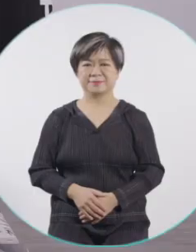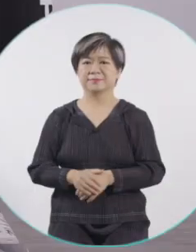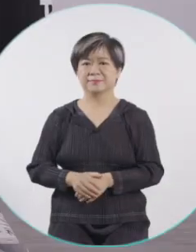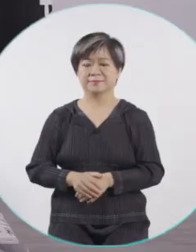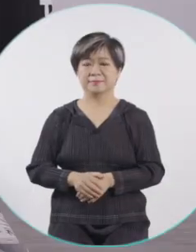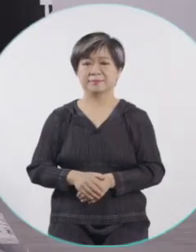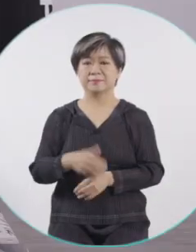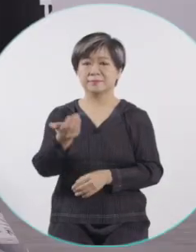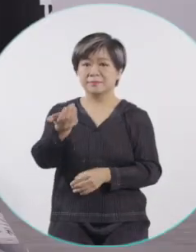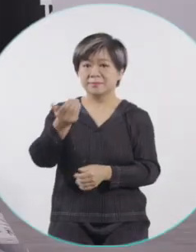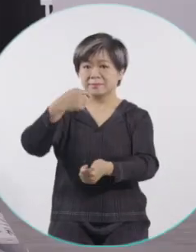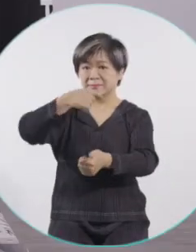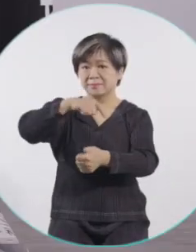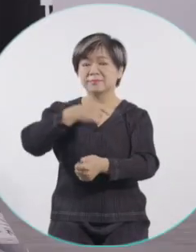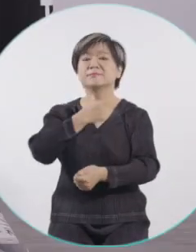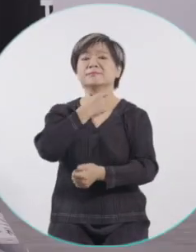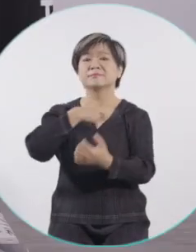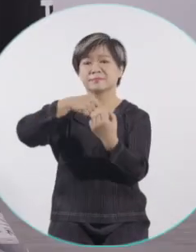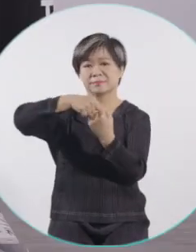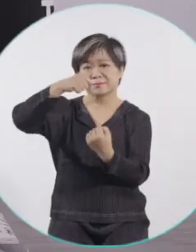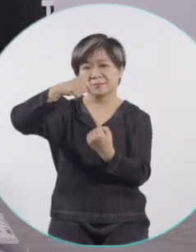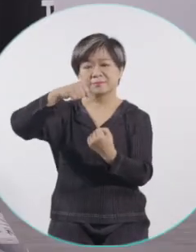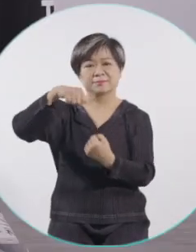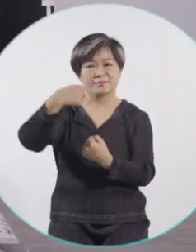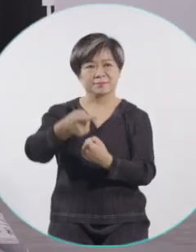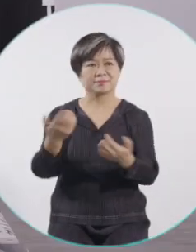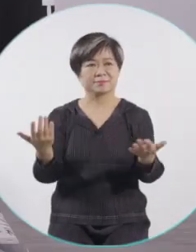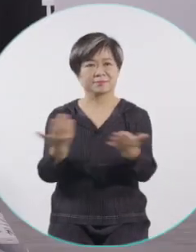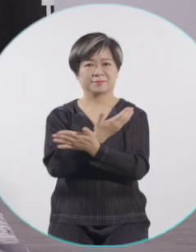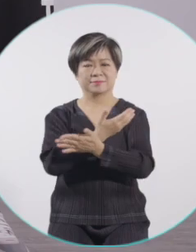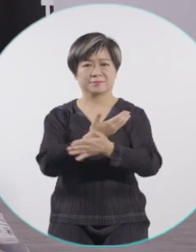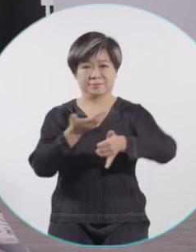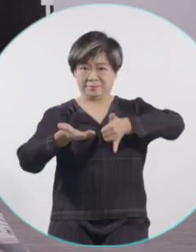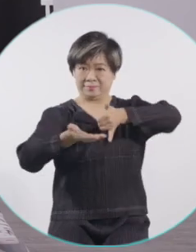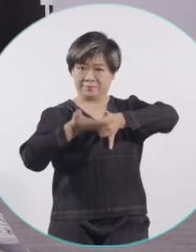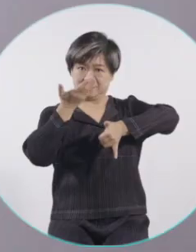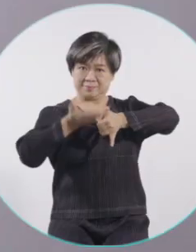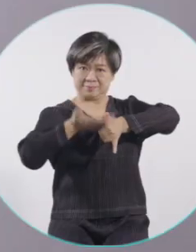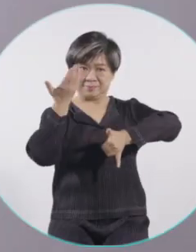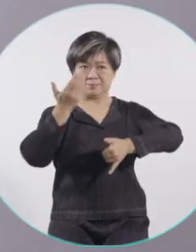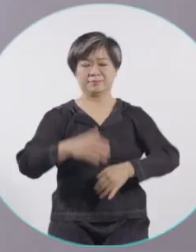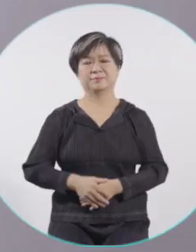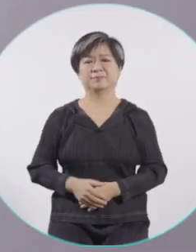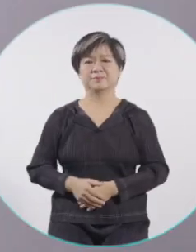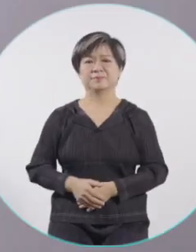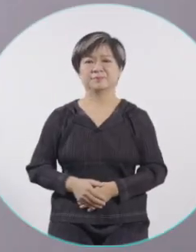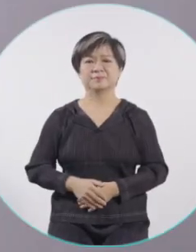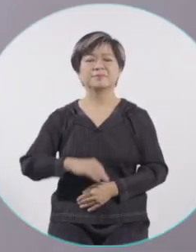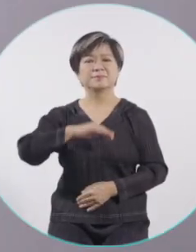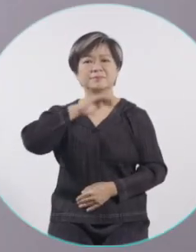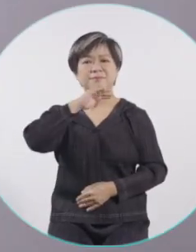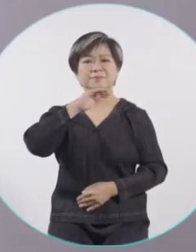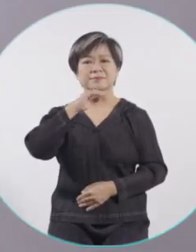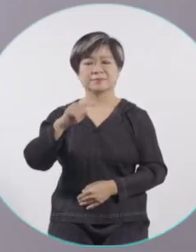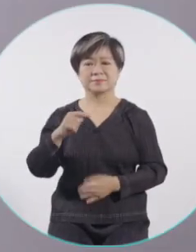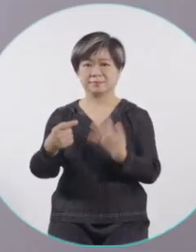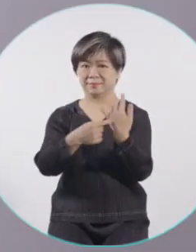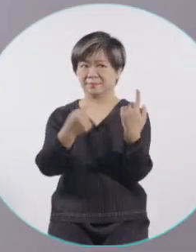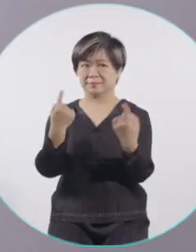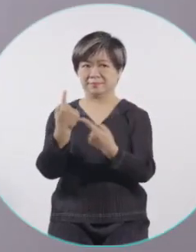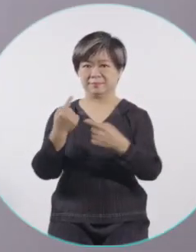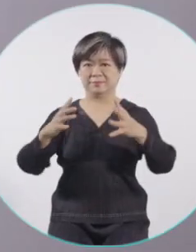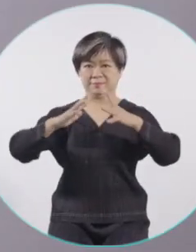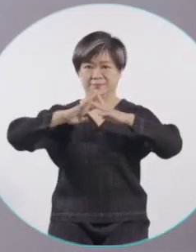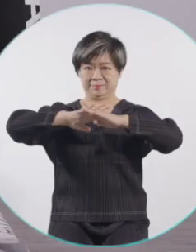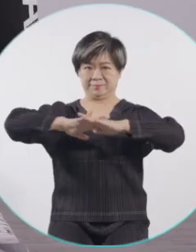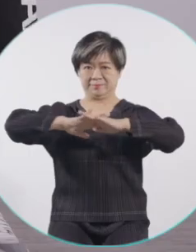好，我们刚刚是做颈部的伸展，接下来我们要伸展一下上半身的伸展。那待会呢，双手帮我合起来，十指